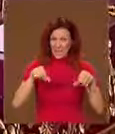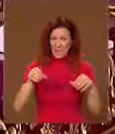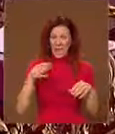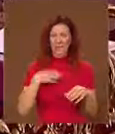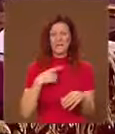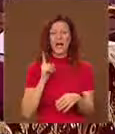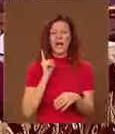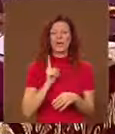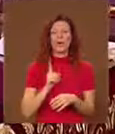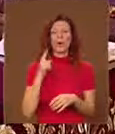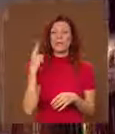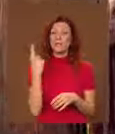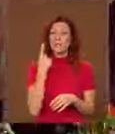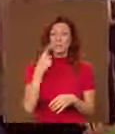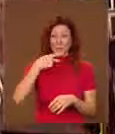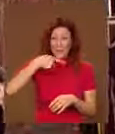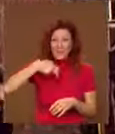на обществена проповед.